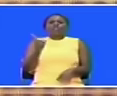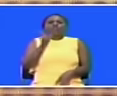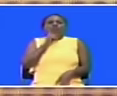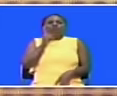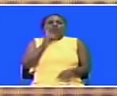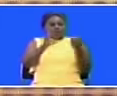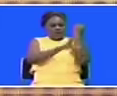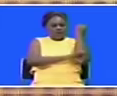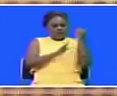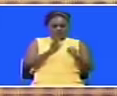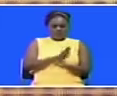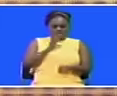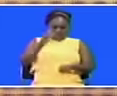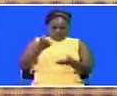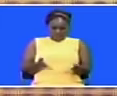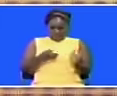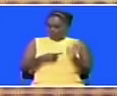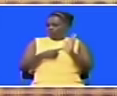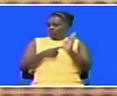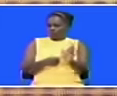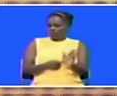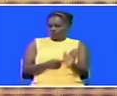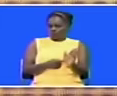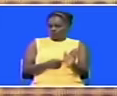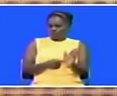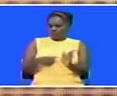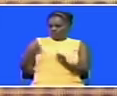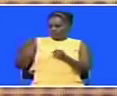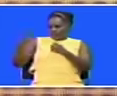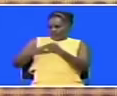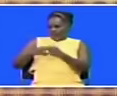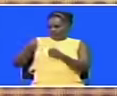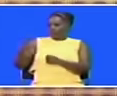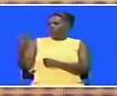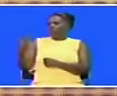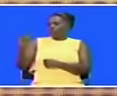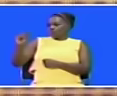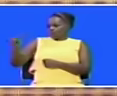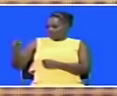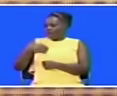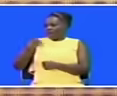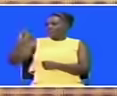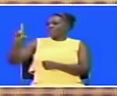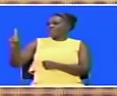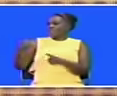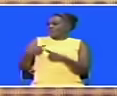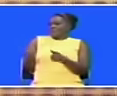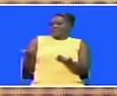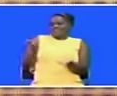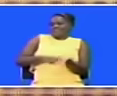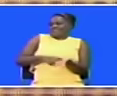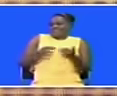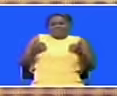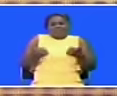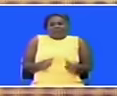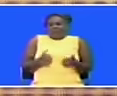kote nchini. Kwa sasa takwimu zinaadhihirisha kwamba Wakenya milioni 9.2 wana vitambulisho ila hawajajisajili